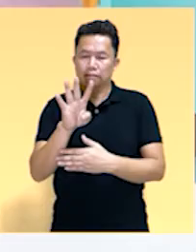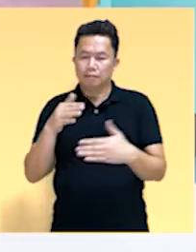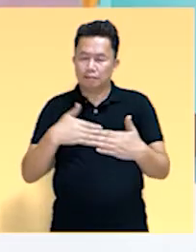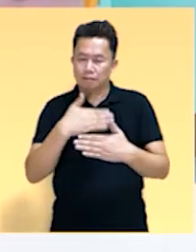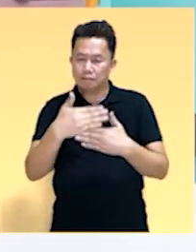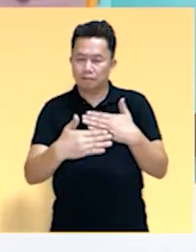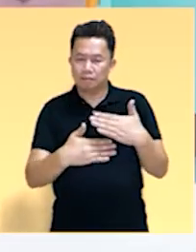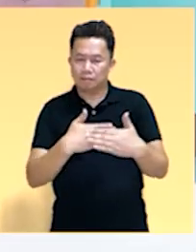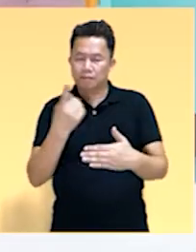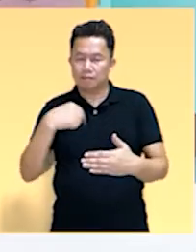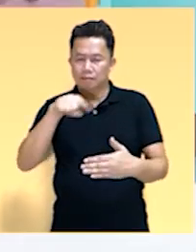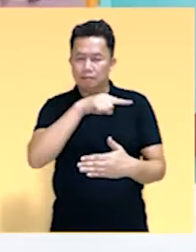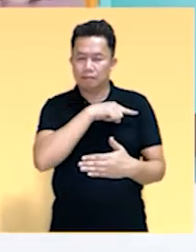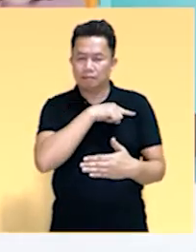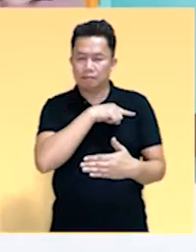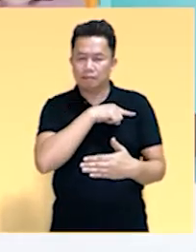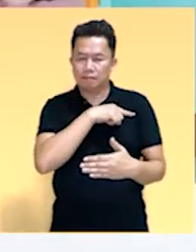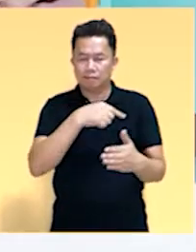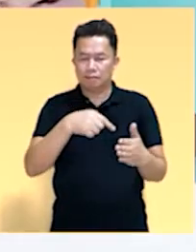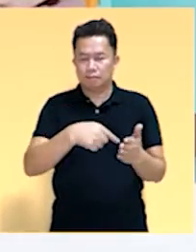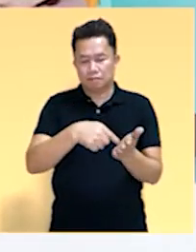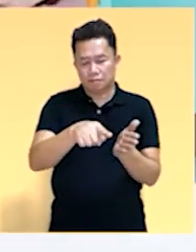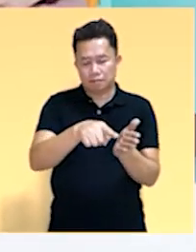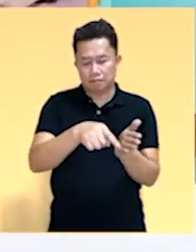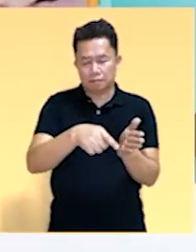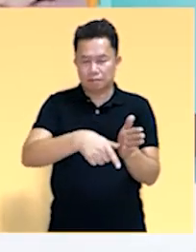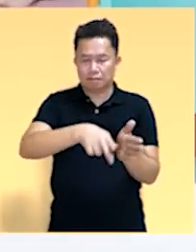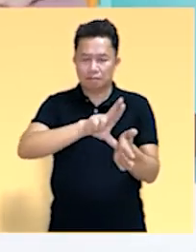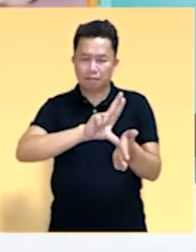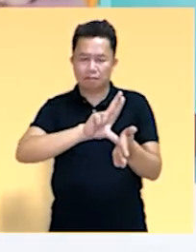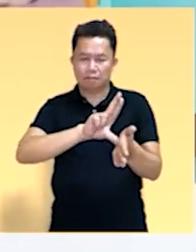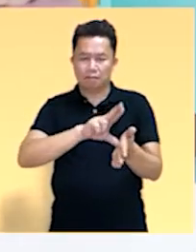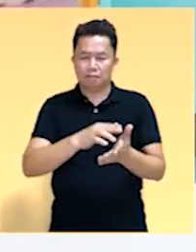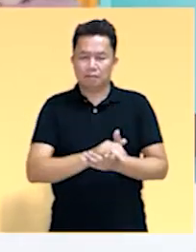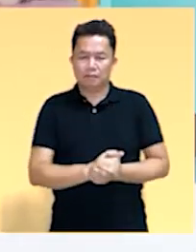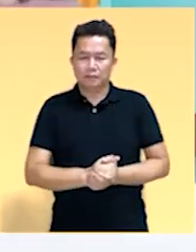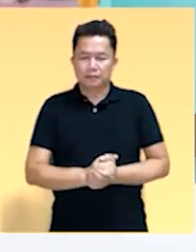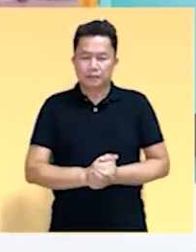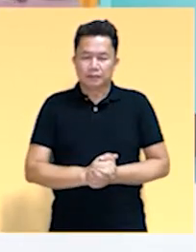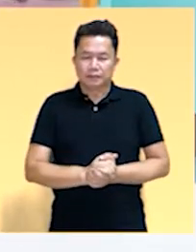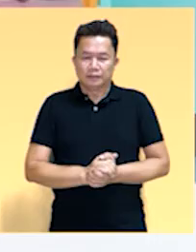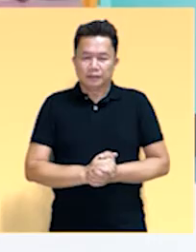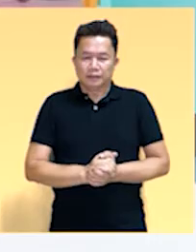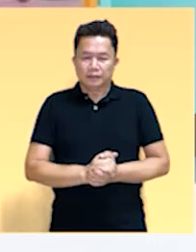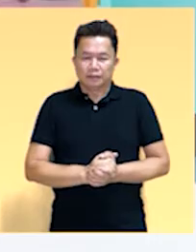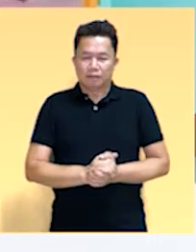Sa fourth step, tayo ay mag-check or look back.